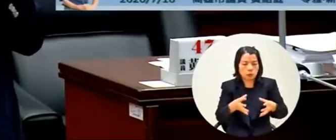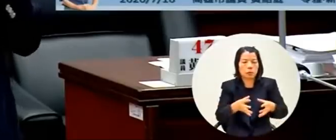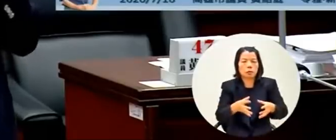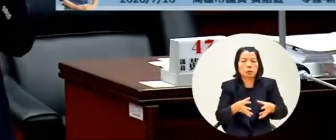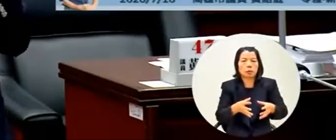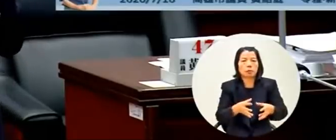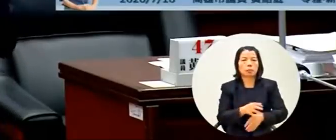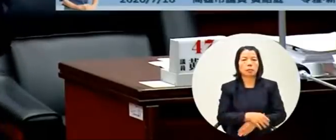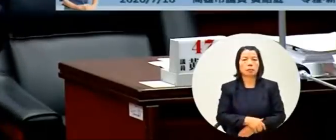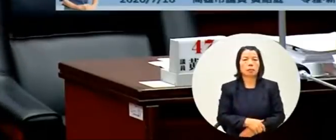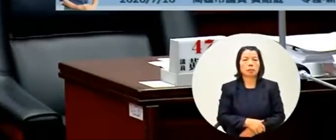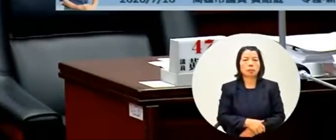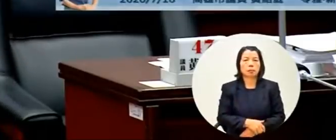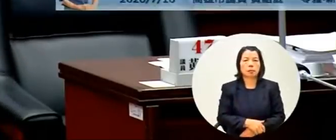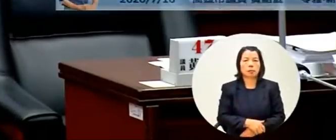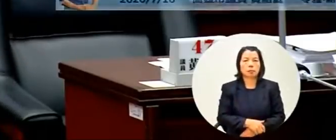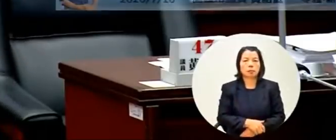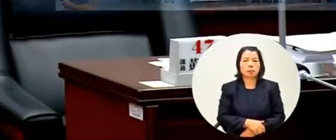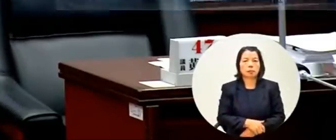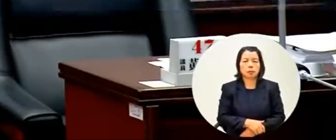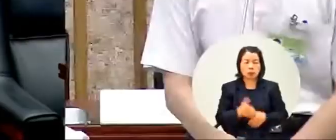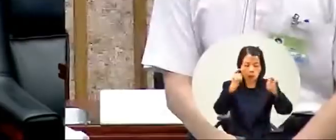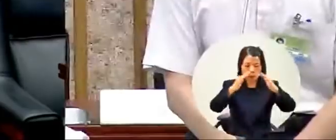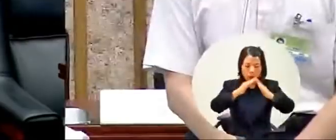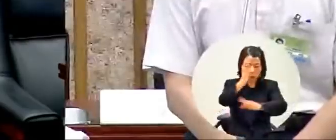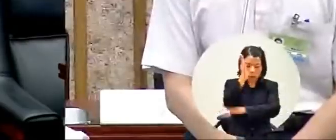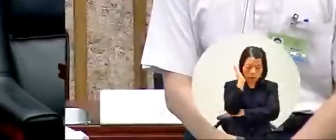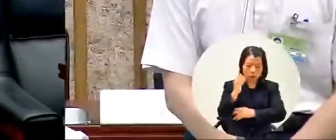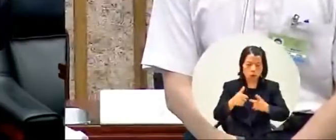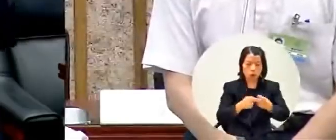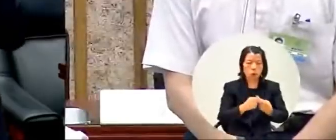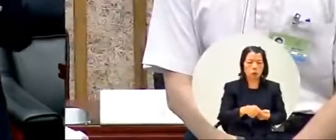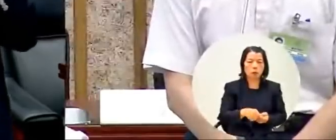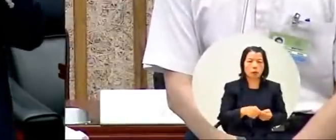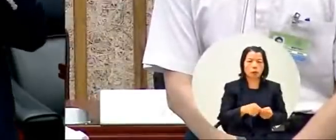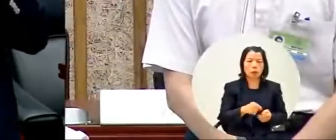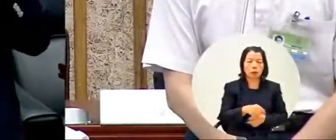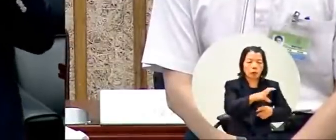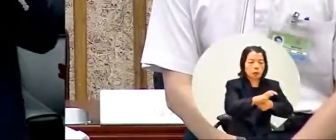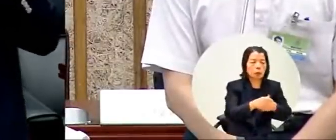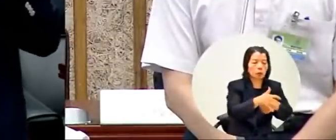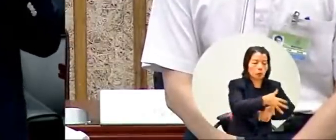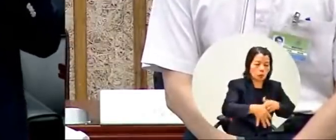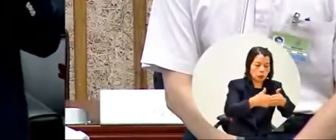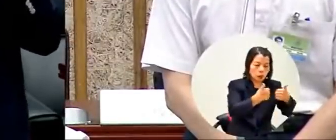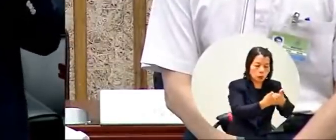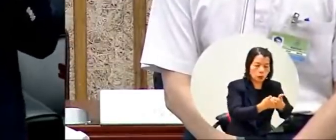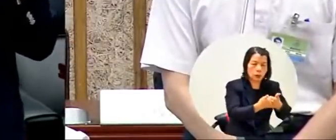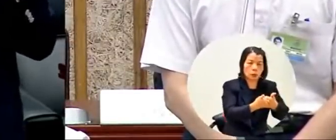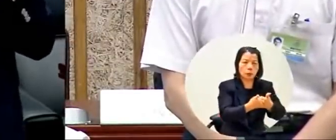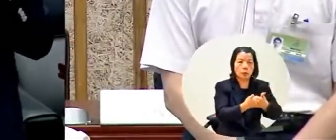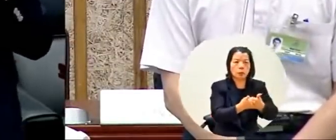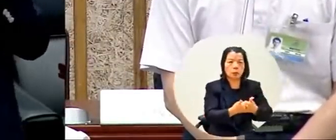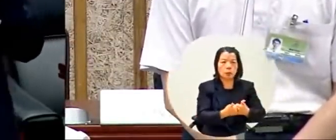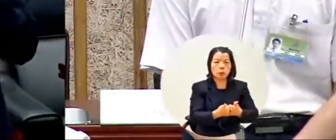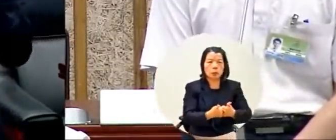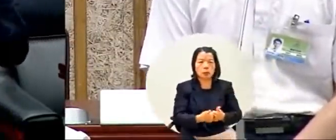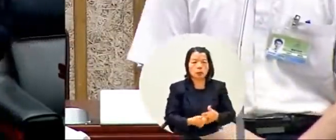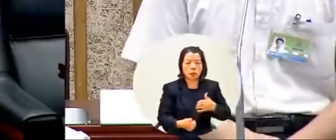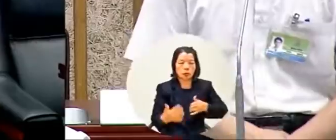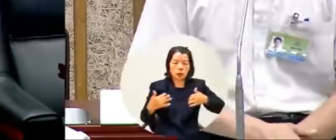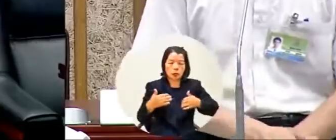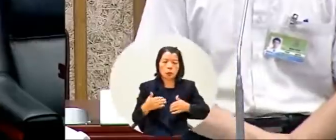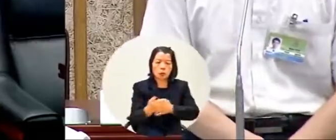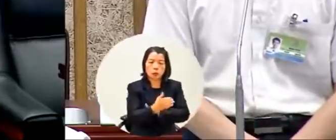是这样，局长？ 是由高雄市政府跟农委会并列主办机关， 就农委会的渔业署， 农委